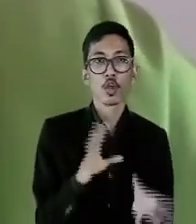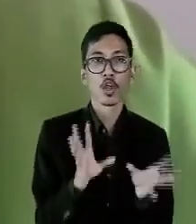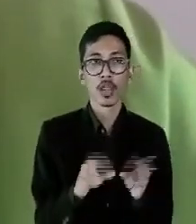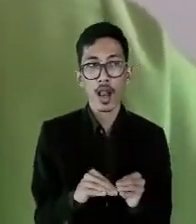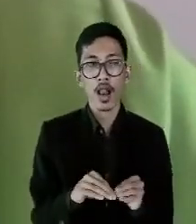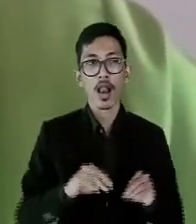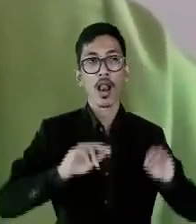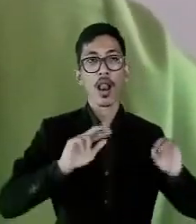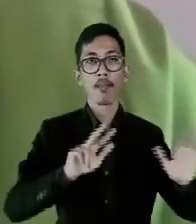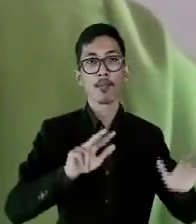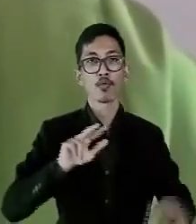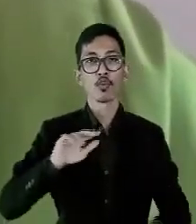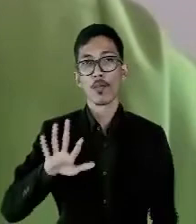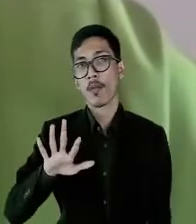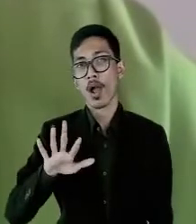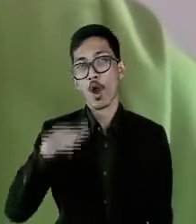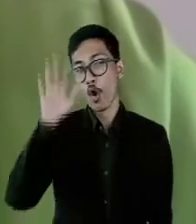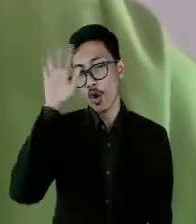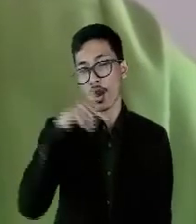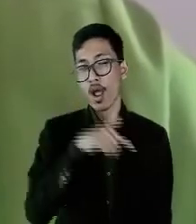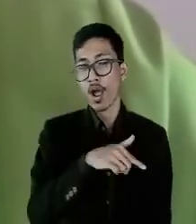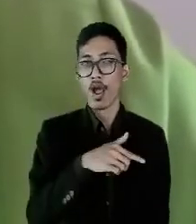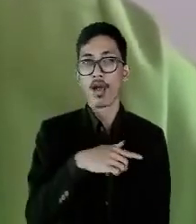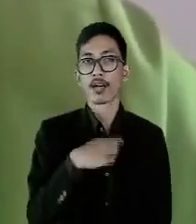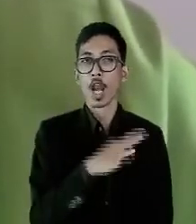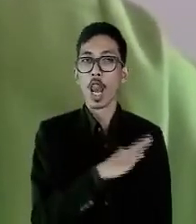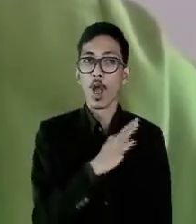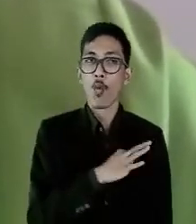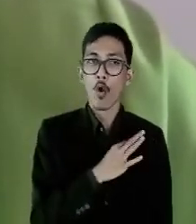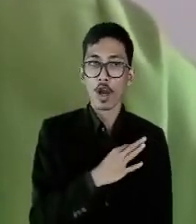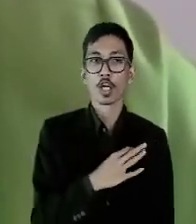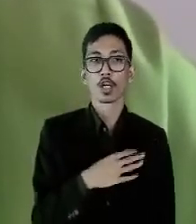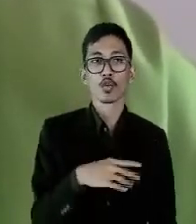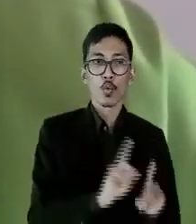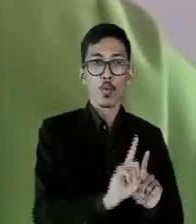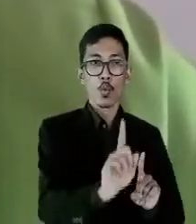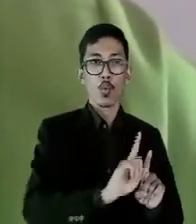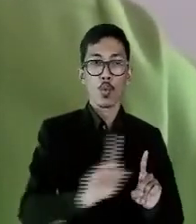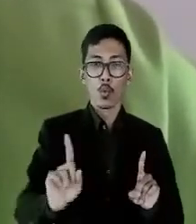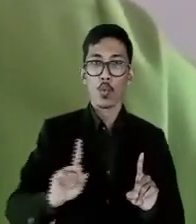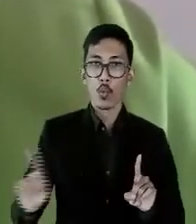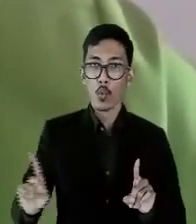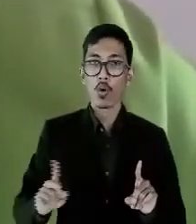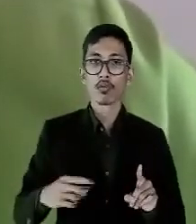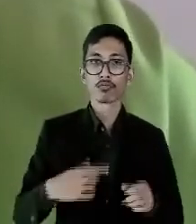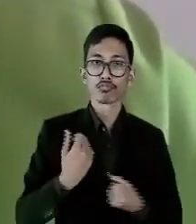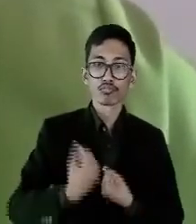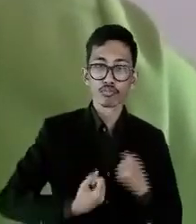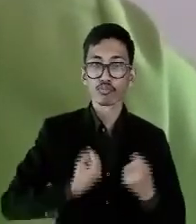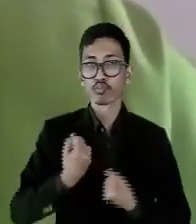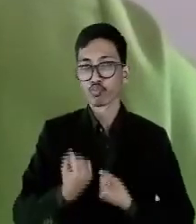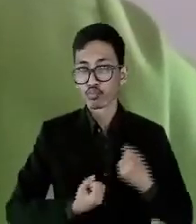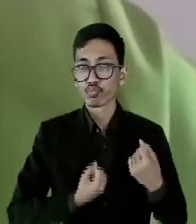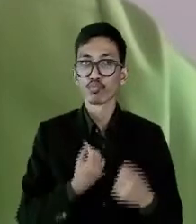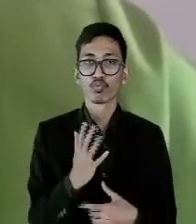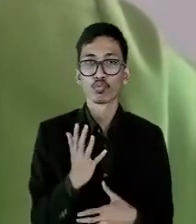85 sejak 22 September sudah mulai bergerak. Dengan ya logistik yang ada ya seperti tadi dikatakan